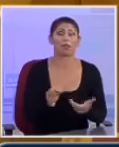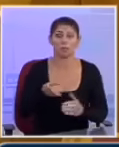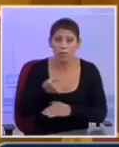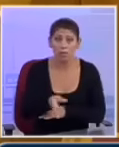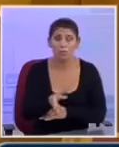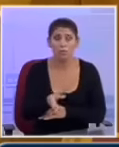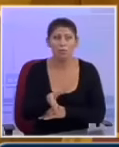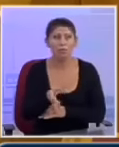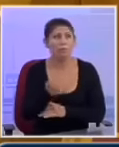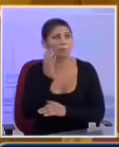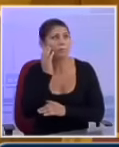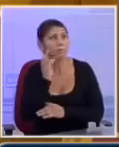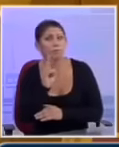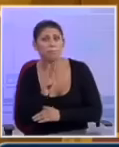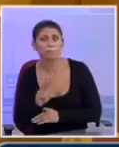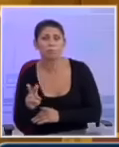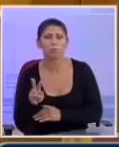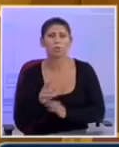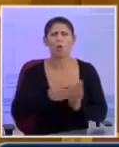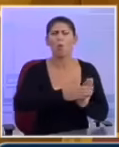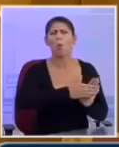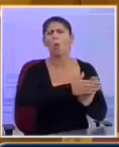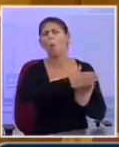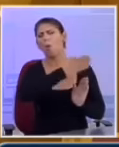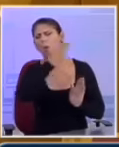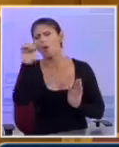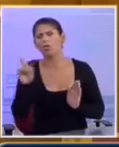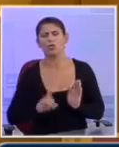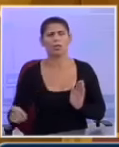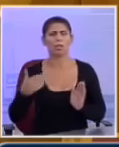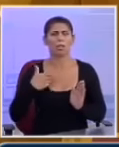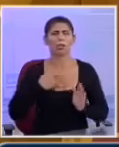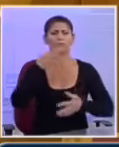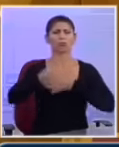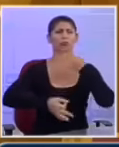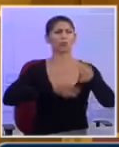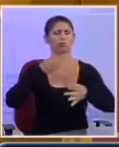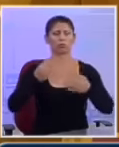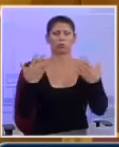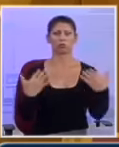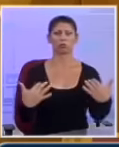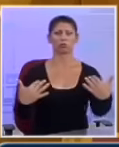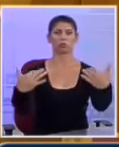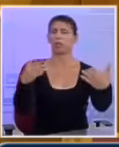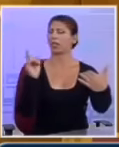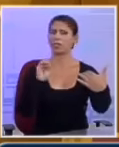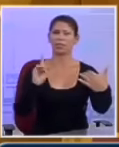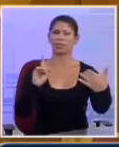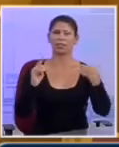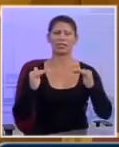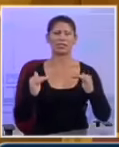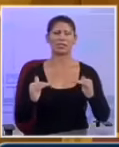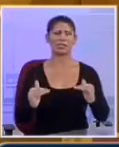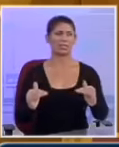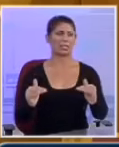Ξέρετε, είχα μάθει όλη μου τη ζωή να μιλάω σε ακροατήρια τα οποία δεν ήταν τόσο στατικά. Δηλαδή